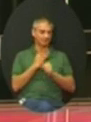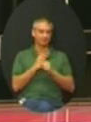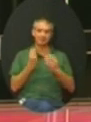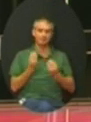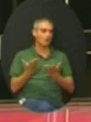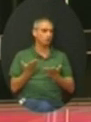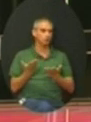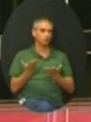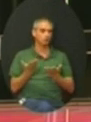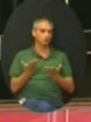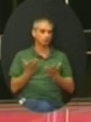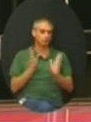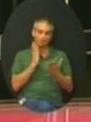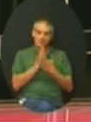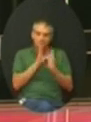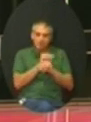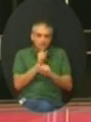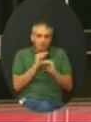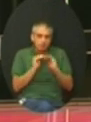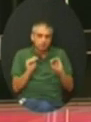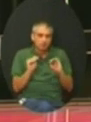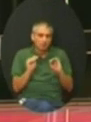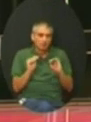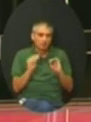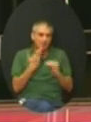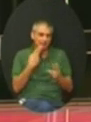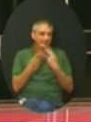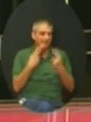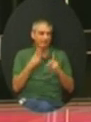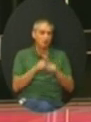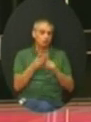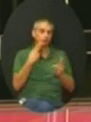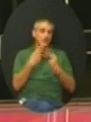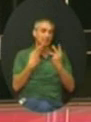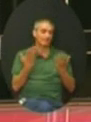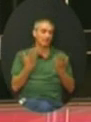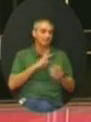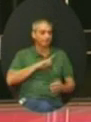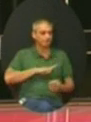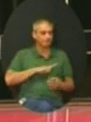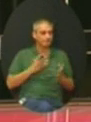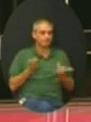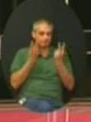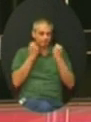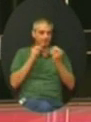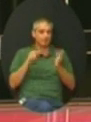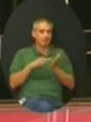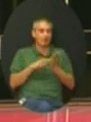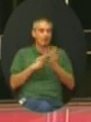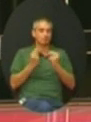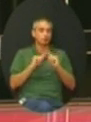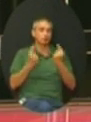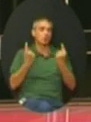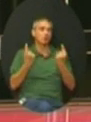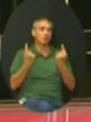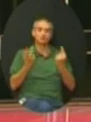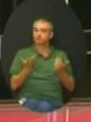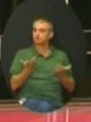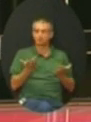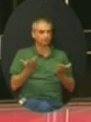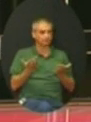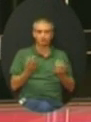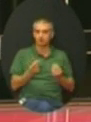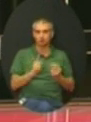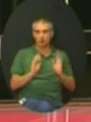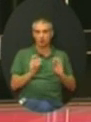משהו באישון לילה, הגיבה כמו שהגיבה, נאלצה להתקפל בגלל משהו אחר. סימן שמשהו